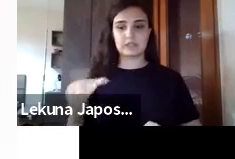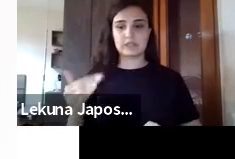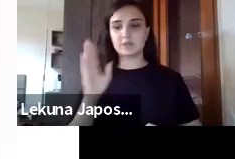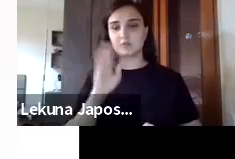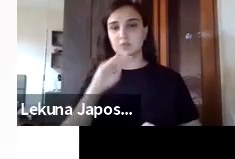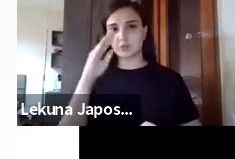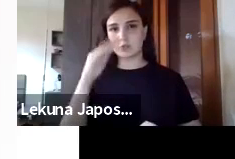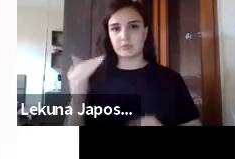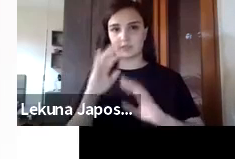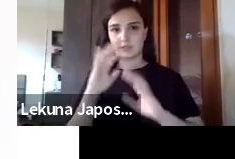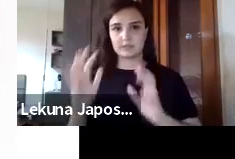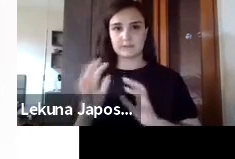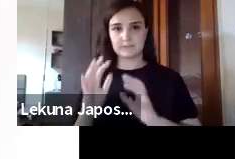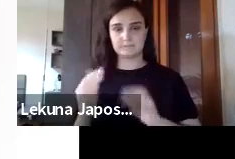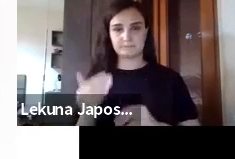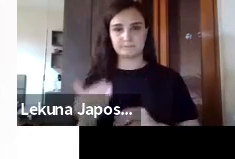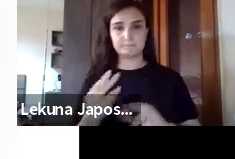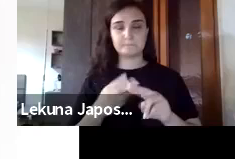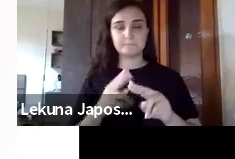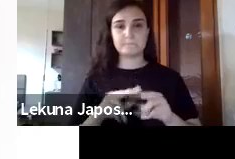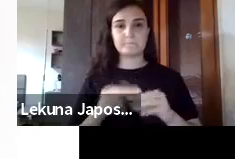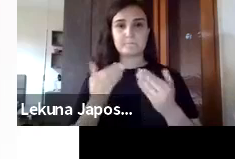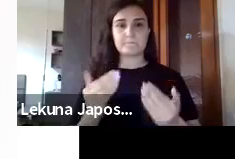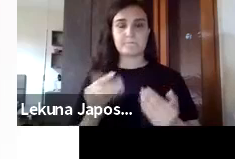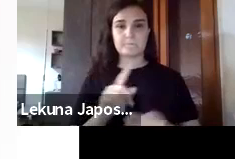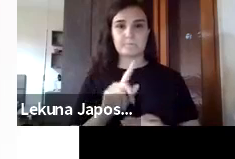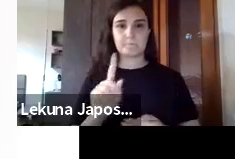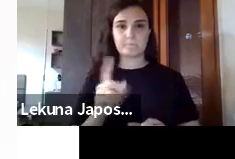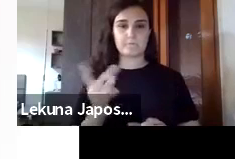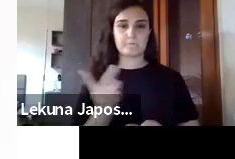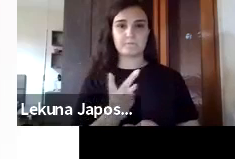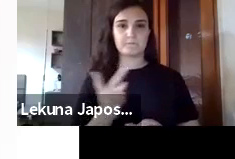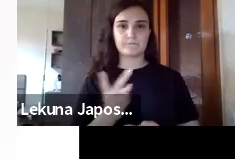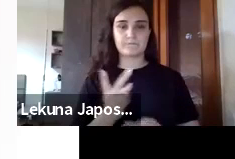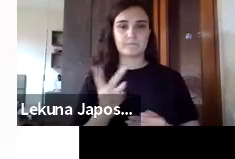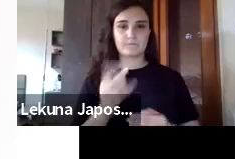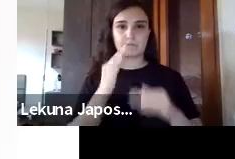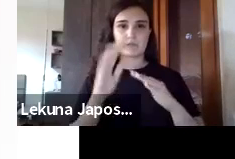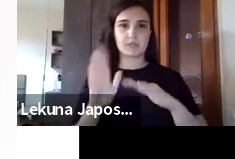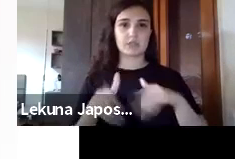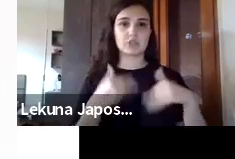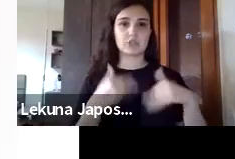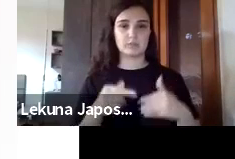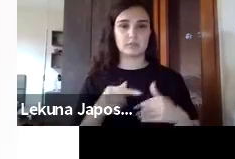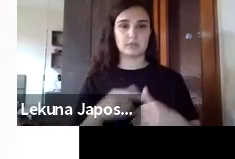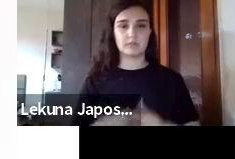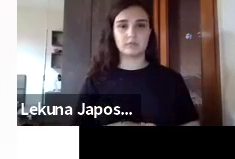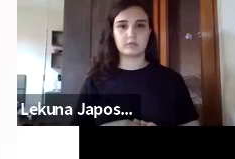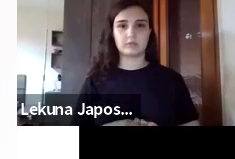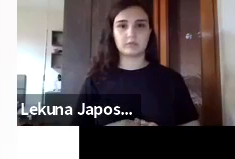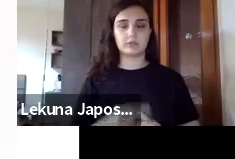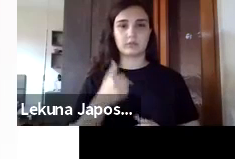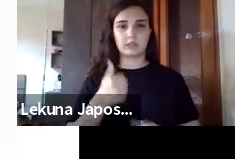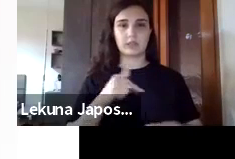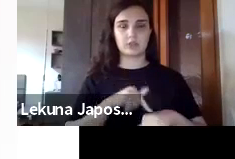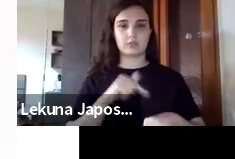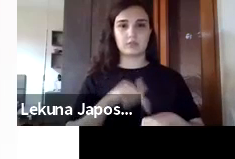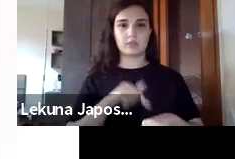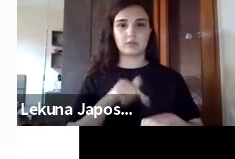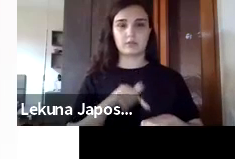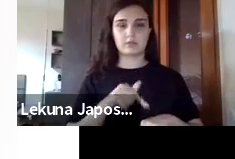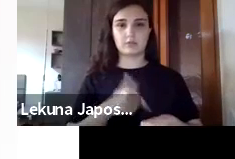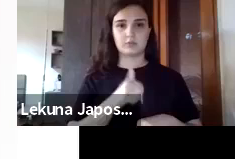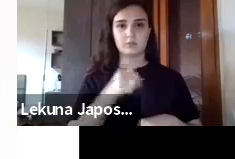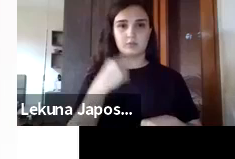მშობელზე იზრუნოთ ხო იმისთვის რომ ორივე შემდეგ ასე ვთქვათ კარგად გრძნობდეს თავს